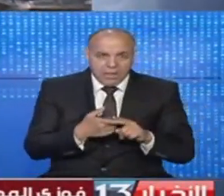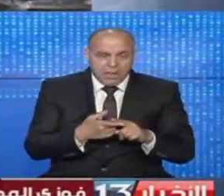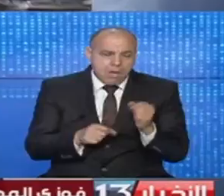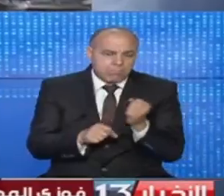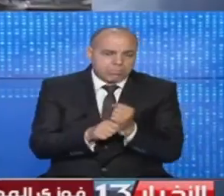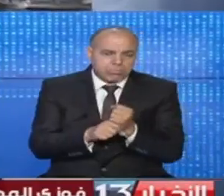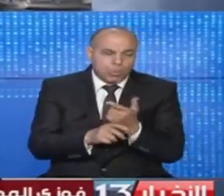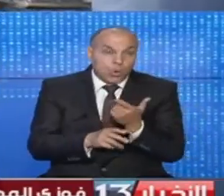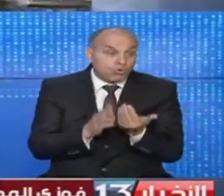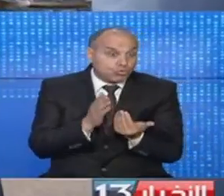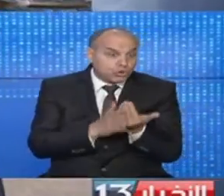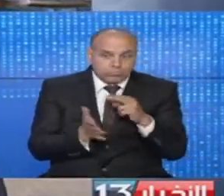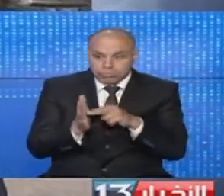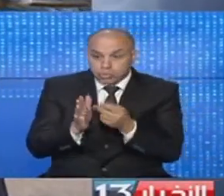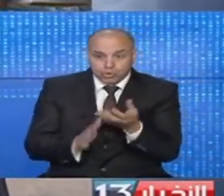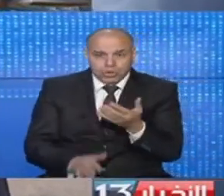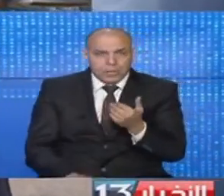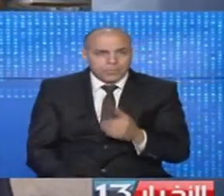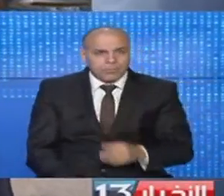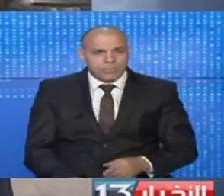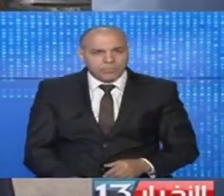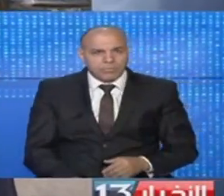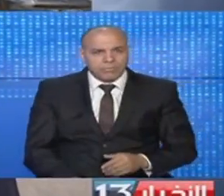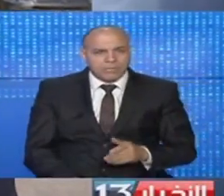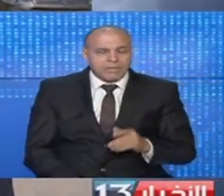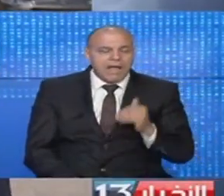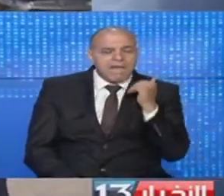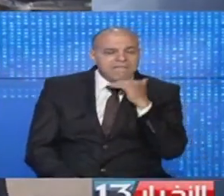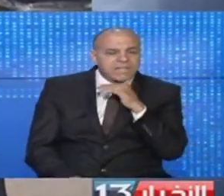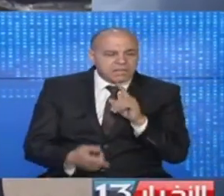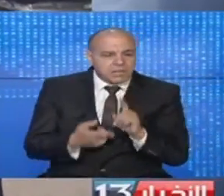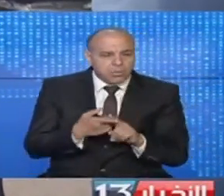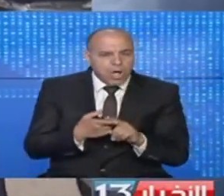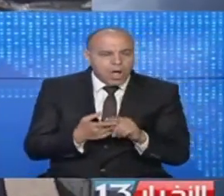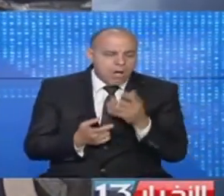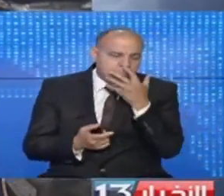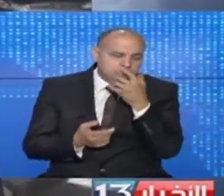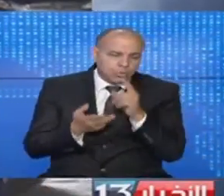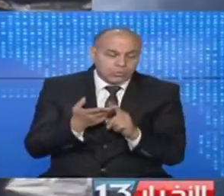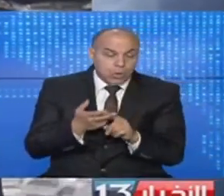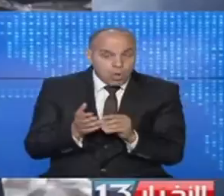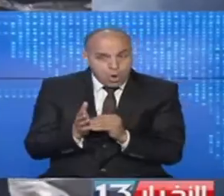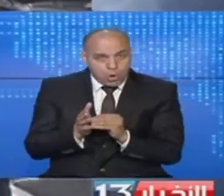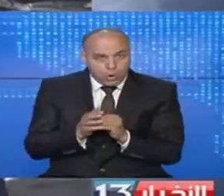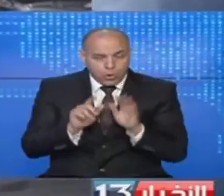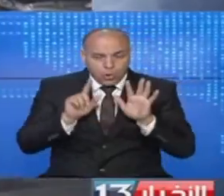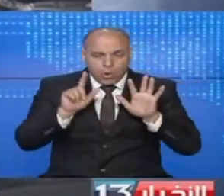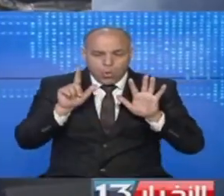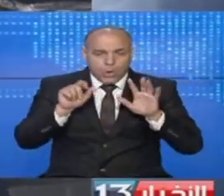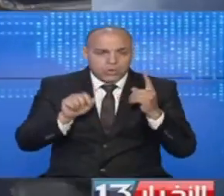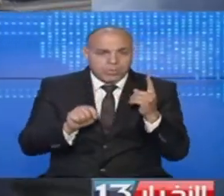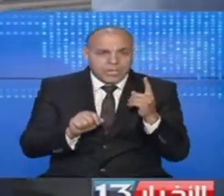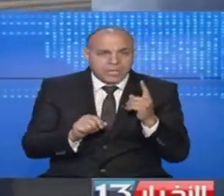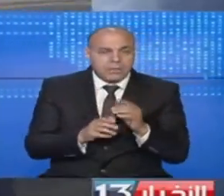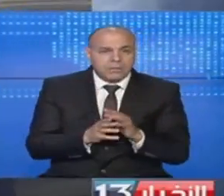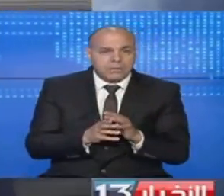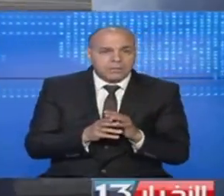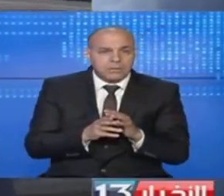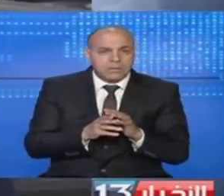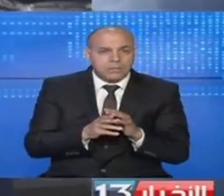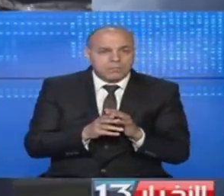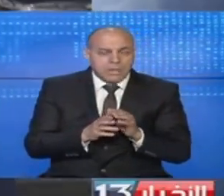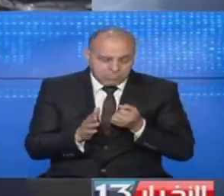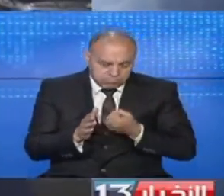يستعملوه برشا متطور جدا ويستعملوه إن شاء الله في الأقسام الاستعجالي وأقسام الإنعاش. وكذلك 71 كوفوز